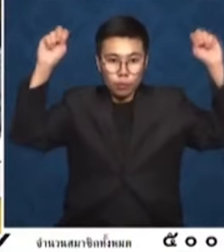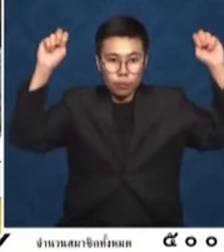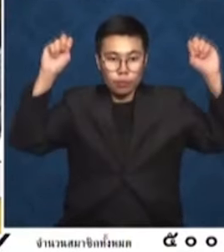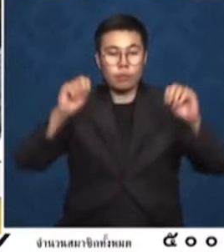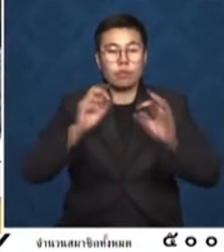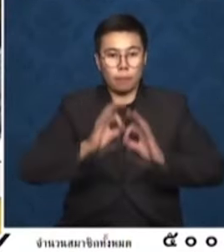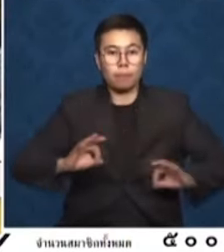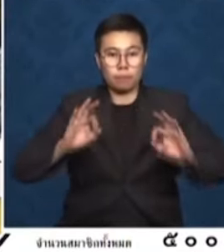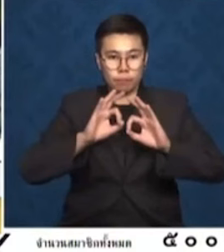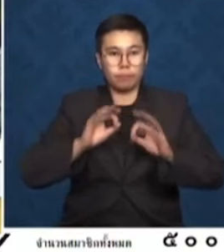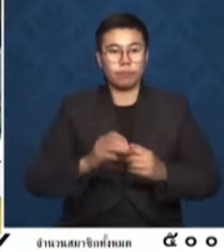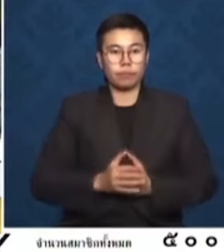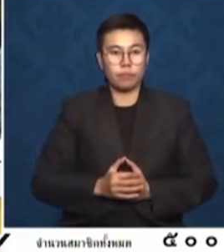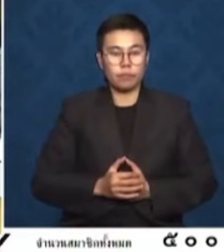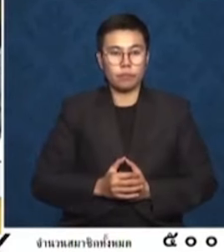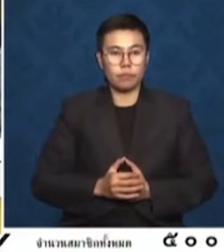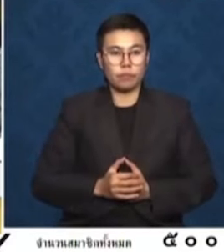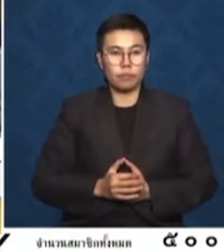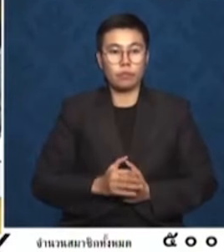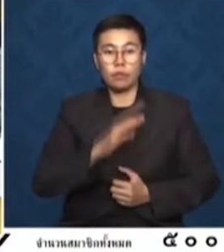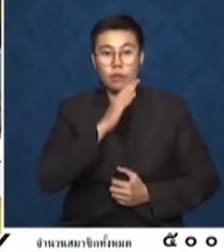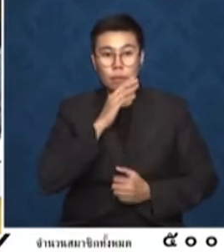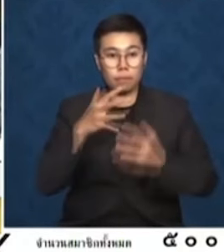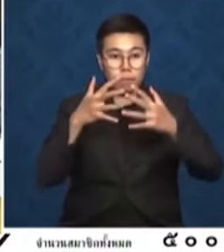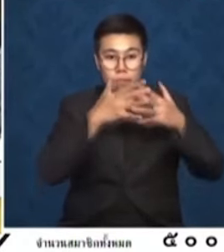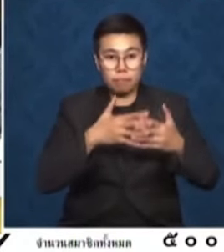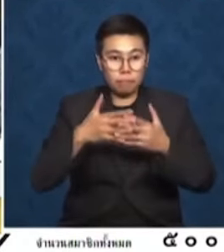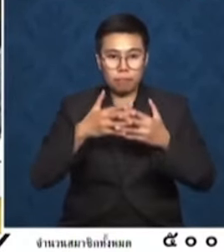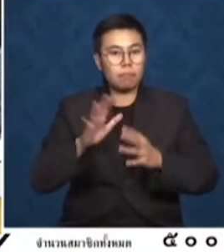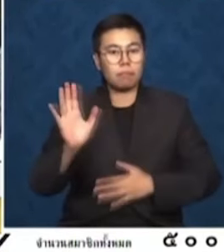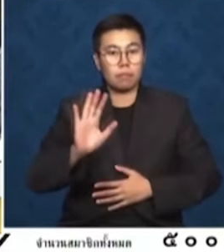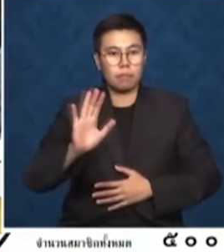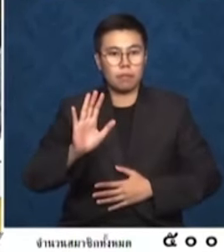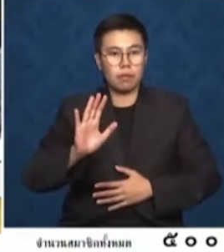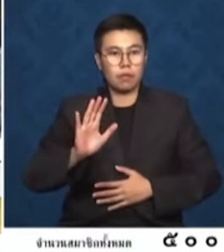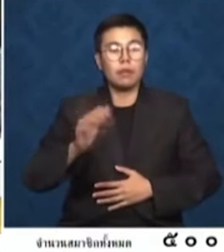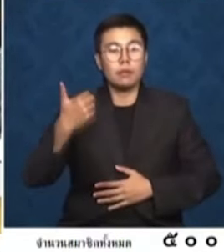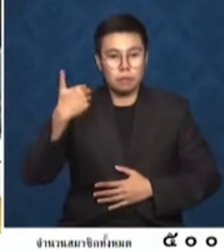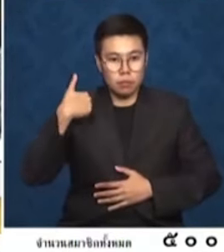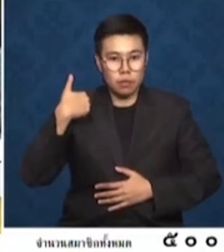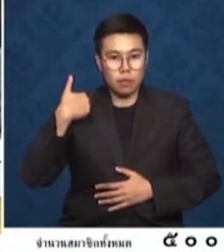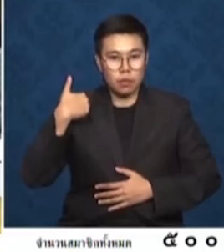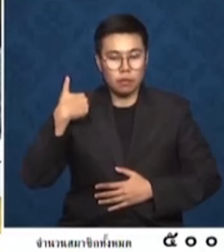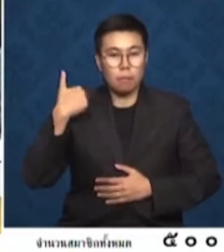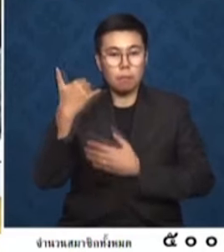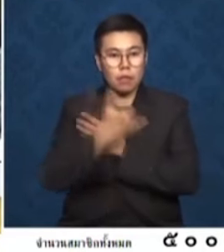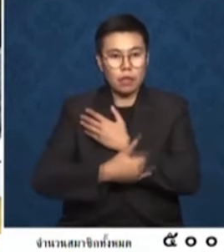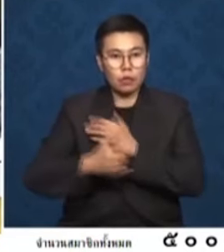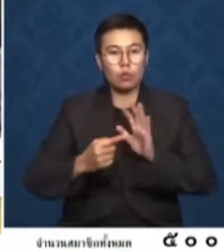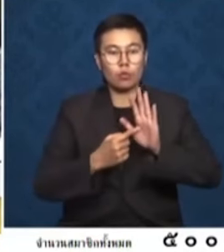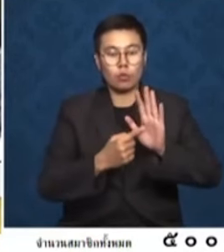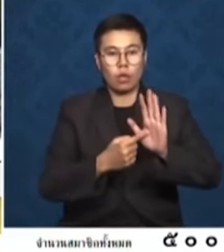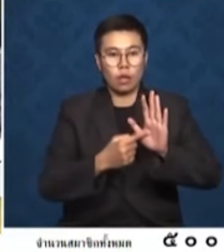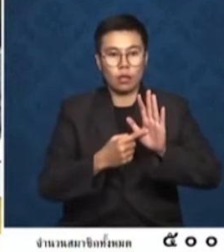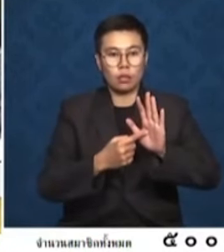มาก่อนถ้าไม่ใช่อเมริกาครับท่านประธานครับยังมีบางประเทศผมยกตัวอย่างอิตาลีอีก